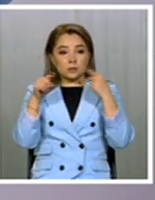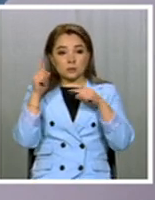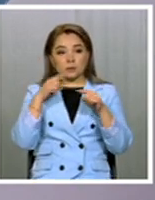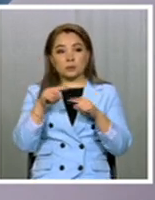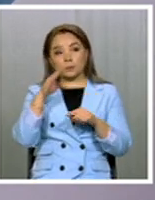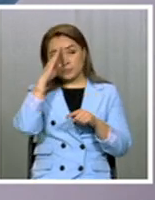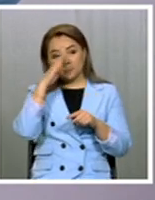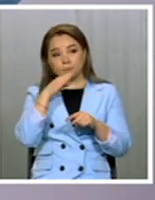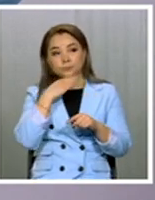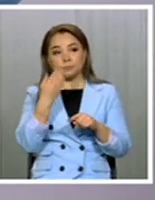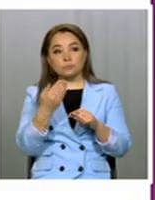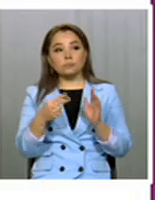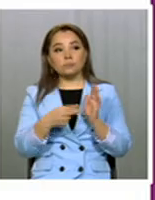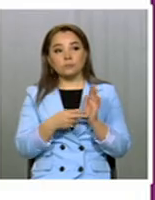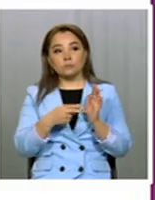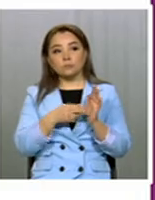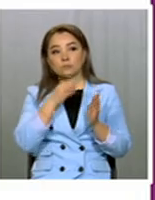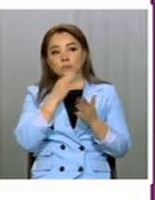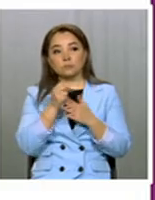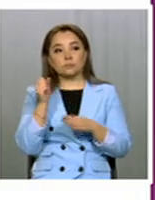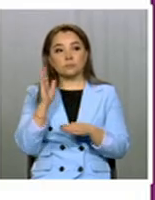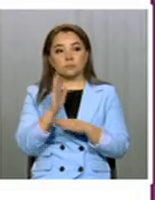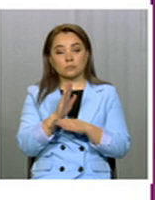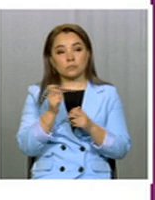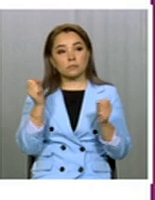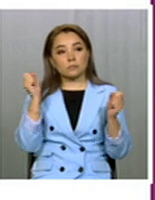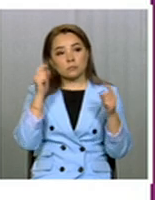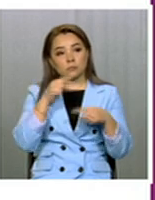үкімін анықтаңыз.